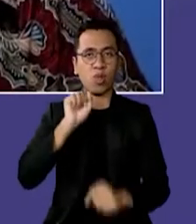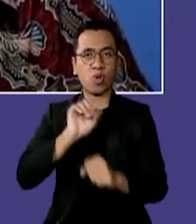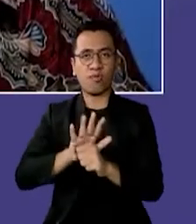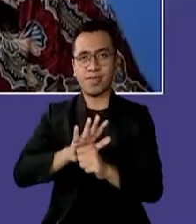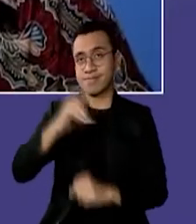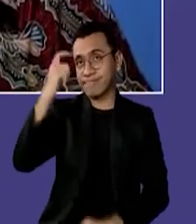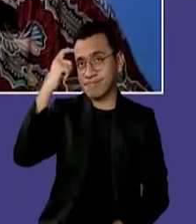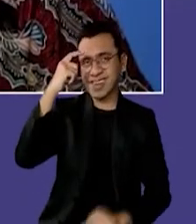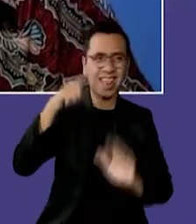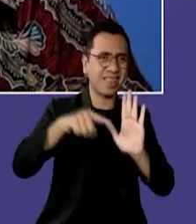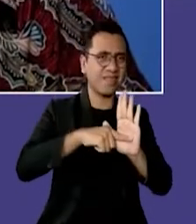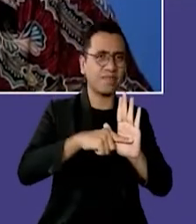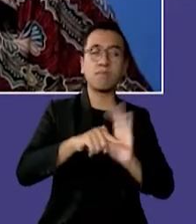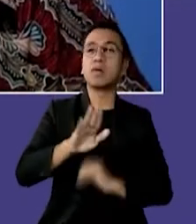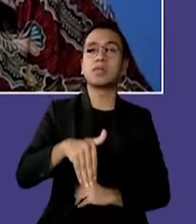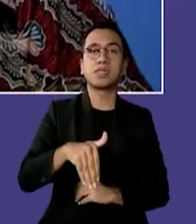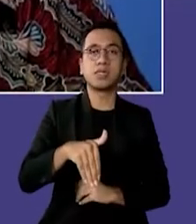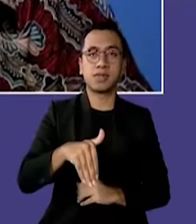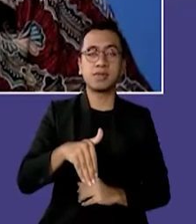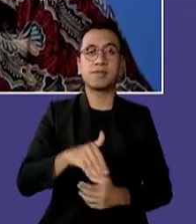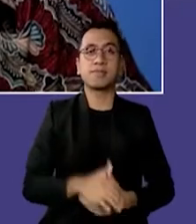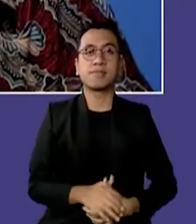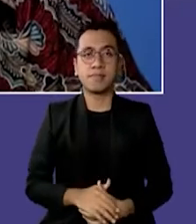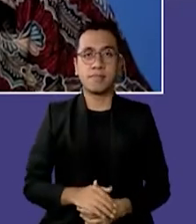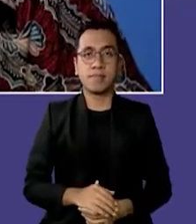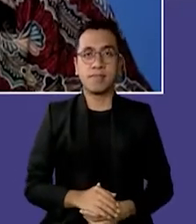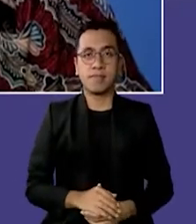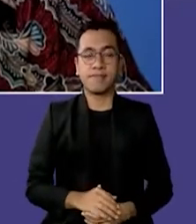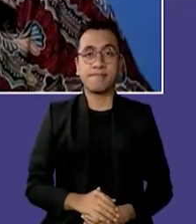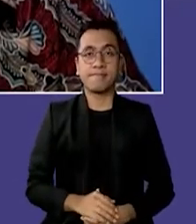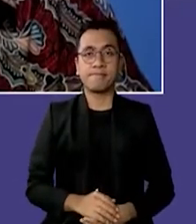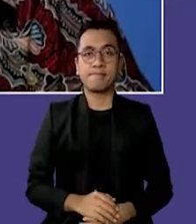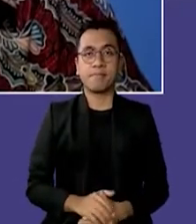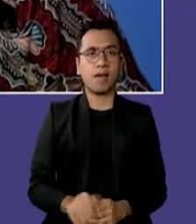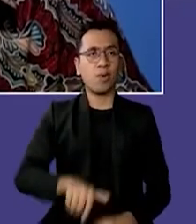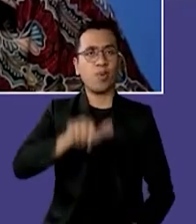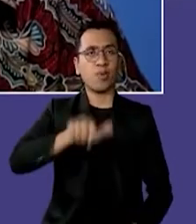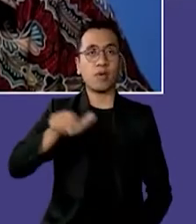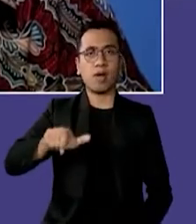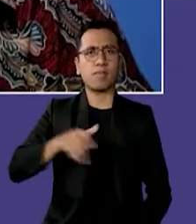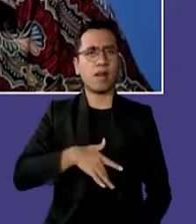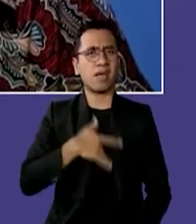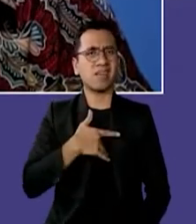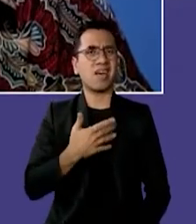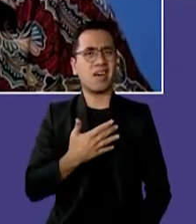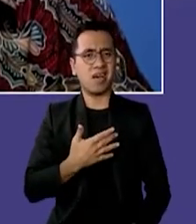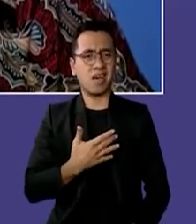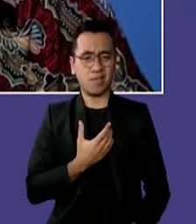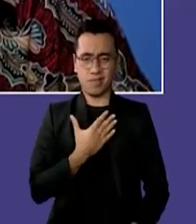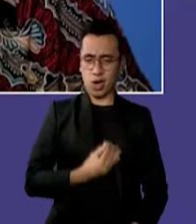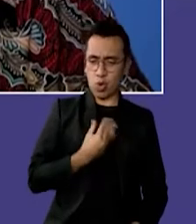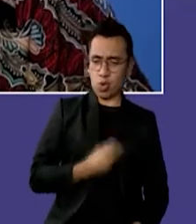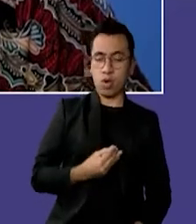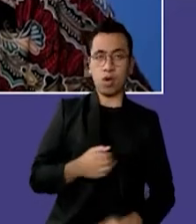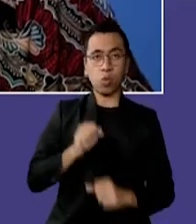ini nggak bisa dipungkiri ya masih melekat erat ya Pak di masyarakat sehingga nih banyak yang merasa kulitnya untuk Menindaklanjuti keluhan atau